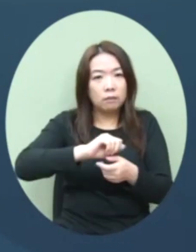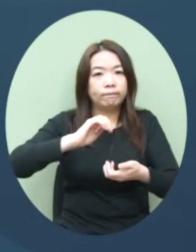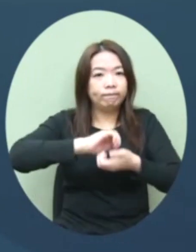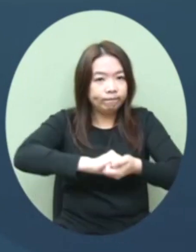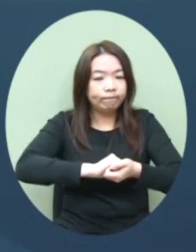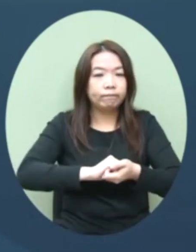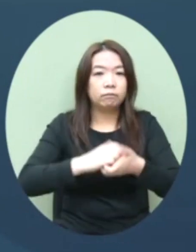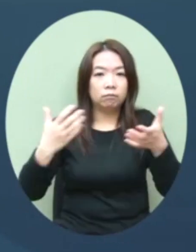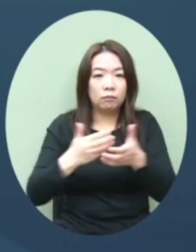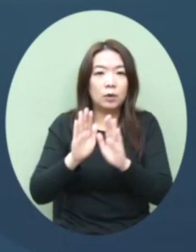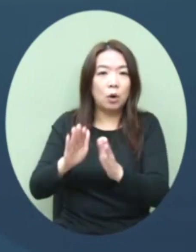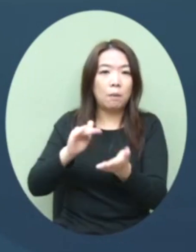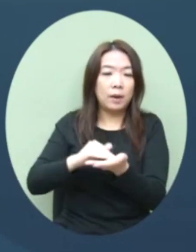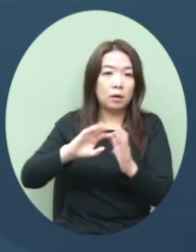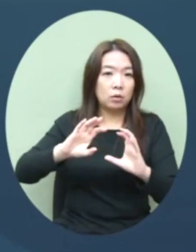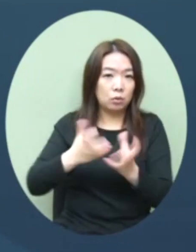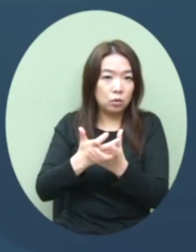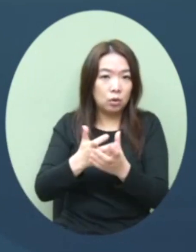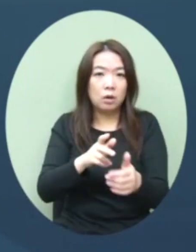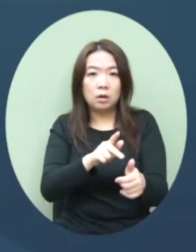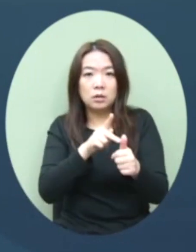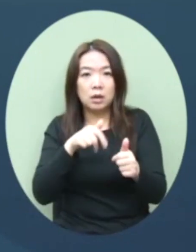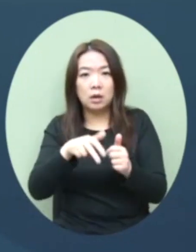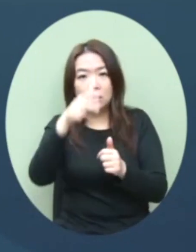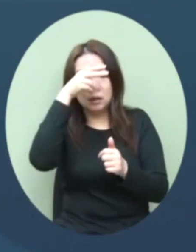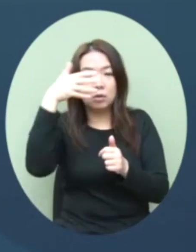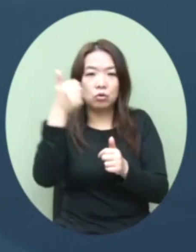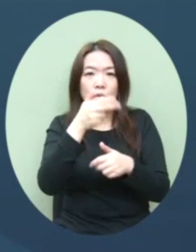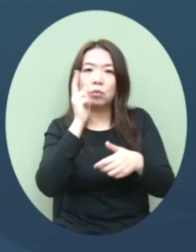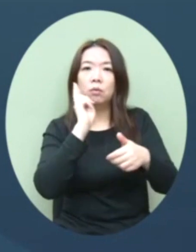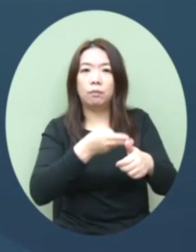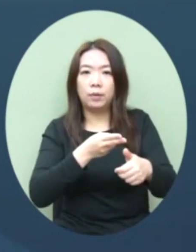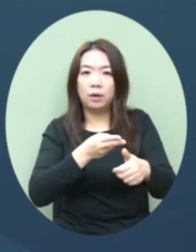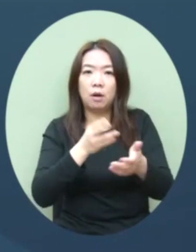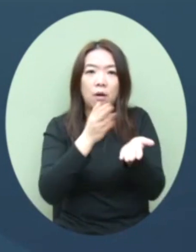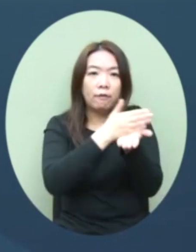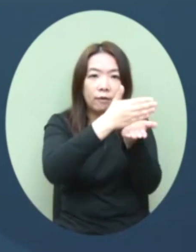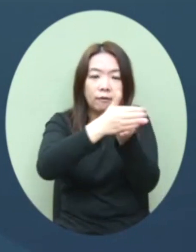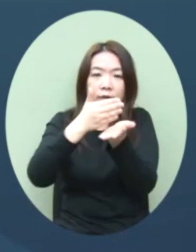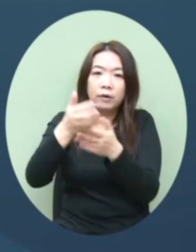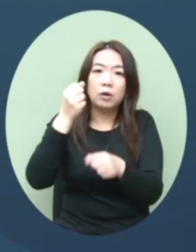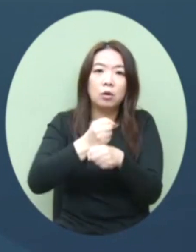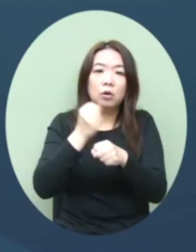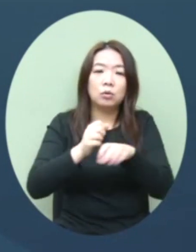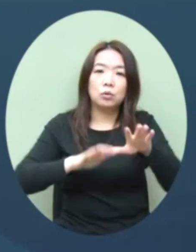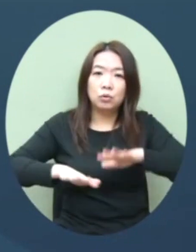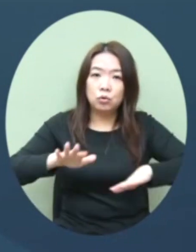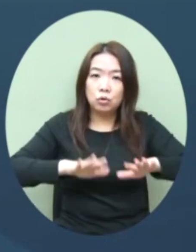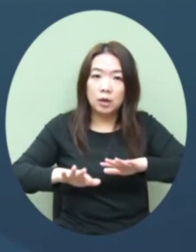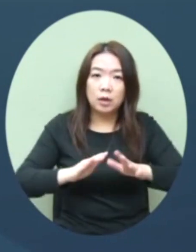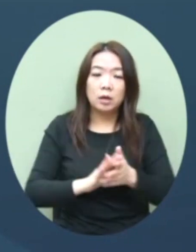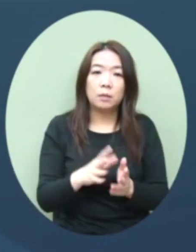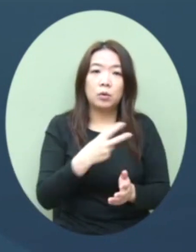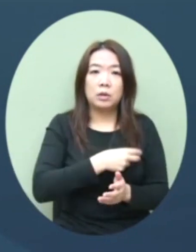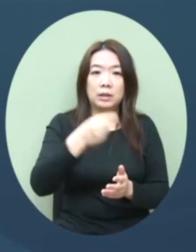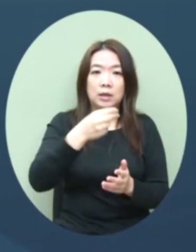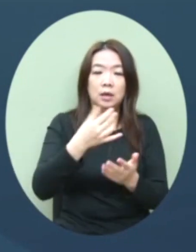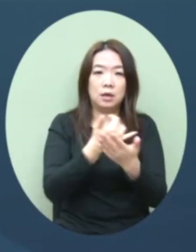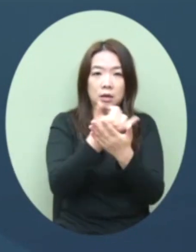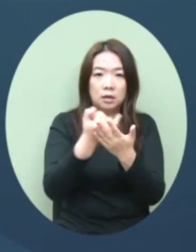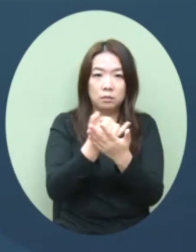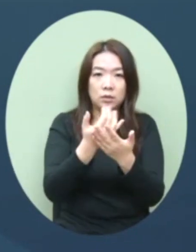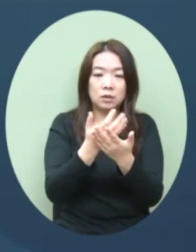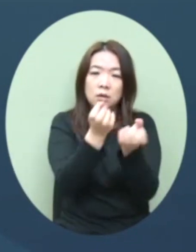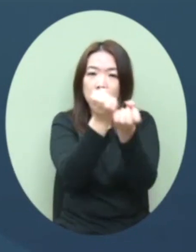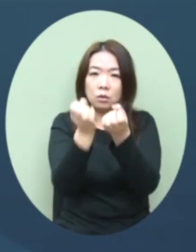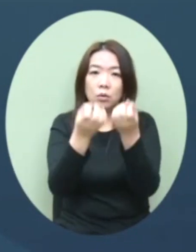疫團隊大家透過行政長官的指令分工來處理所以禮拜天我們檢視完亦都